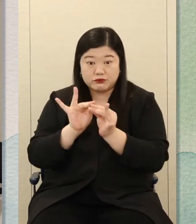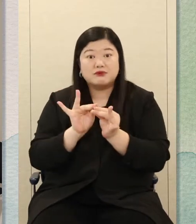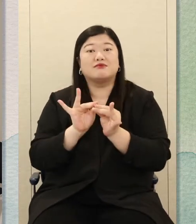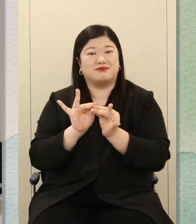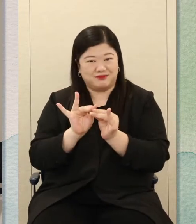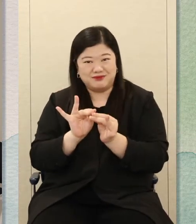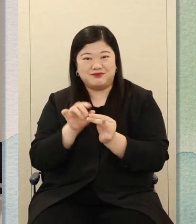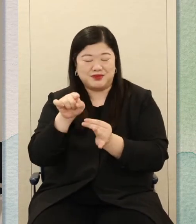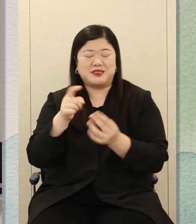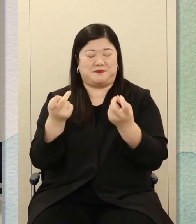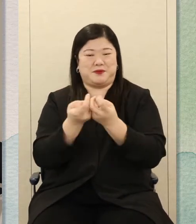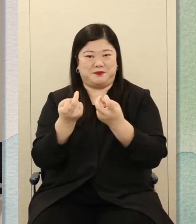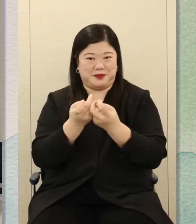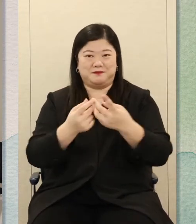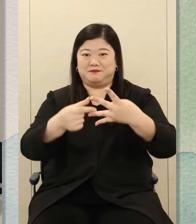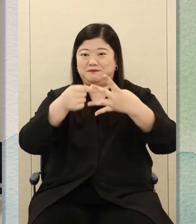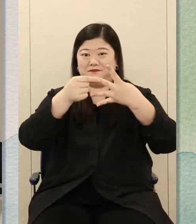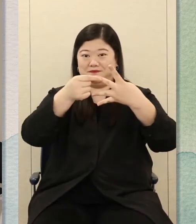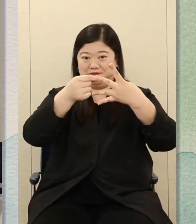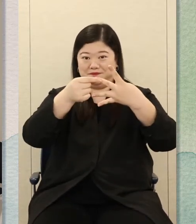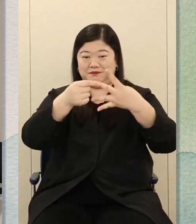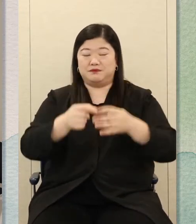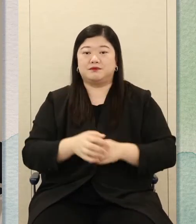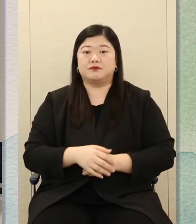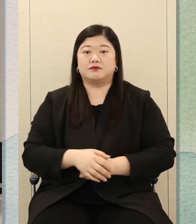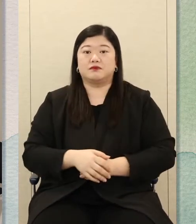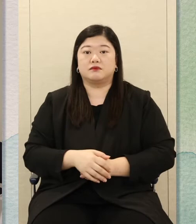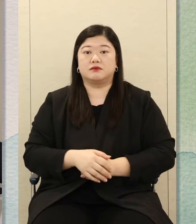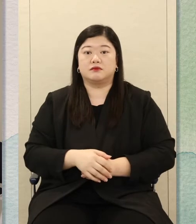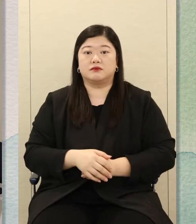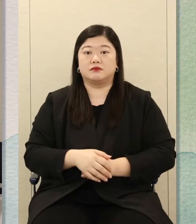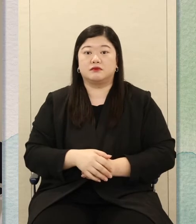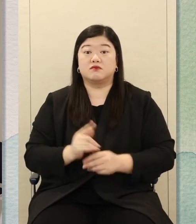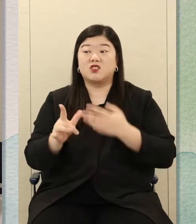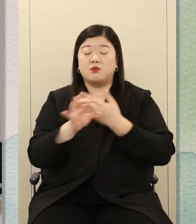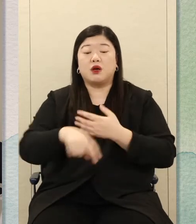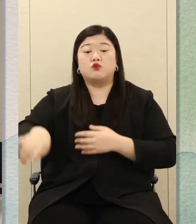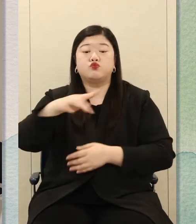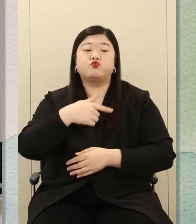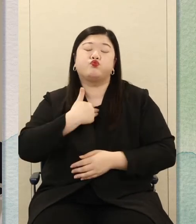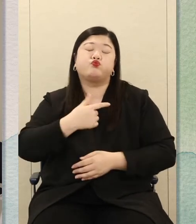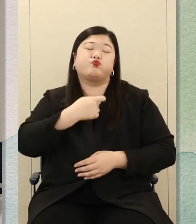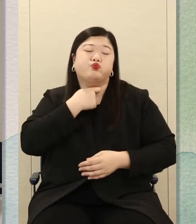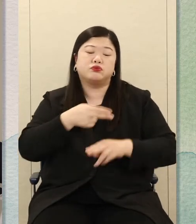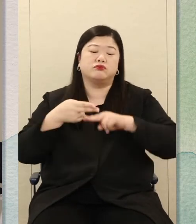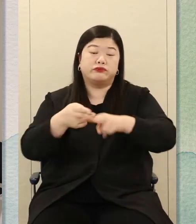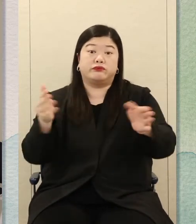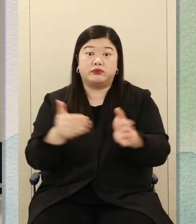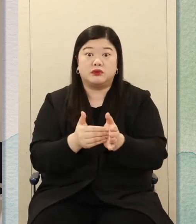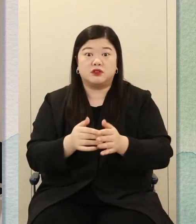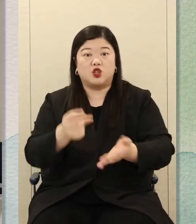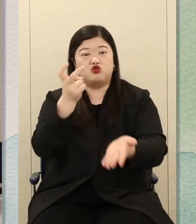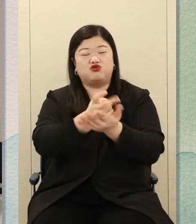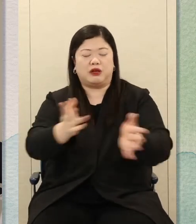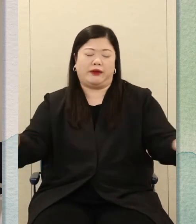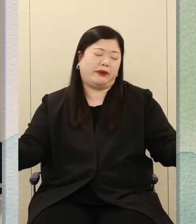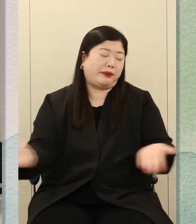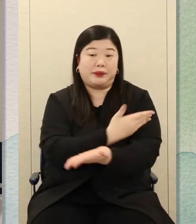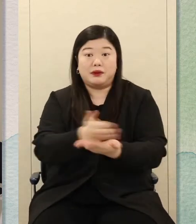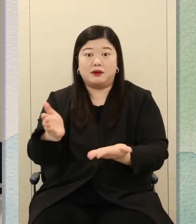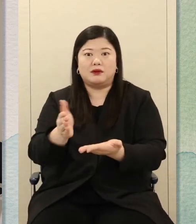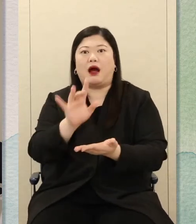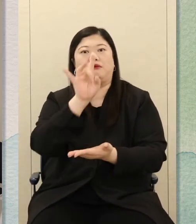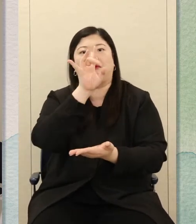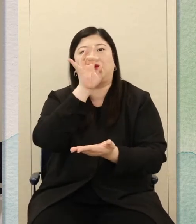그때 잘 정해서 하면 될 것 같고요. 그렇다고 규칙이 없어서도 안 돼요. 예, 규칙이 없으면 엉망이